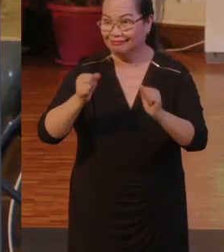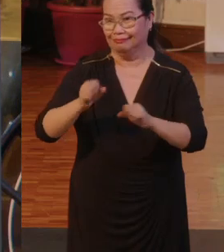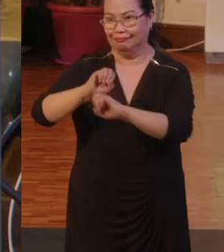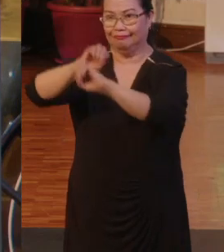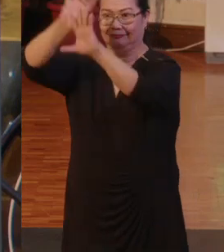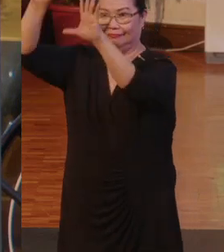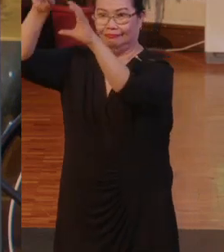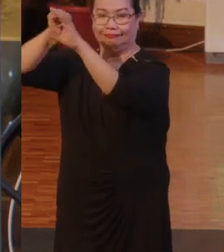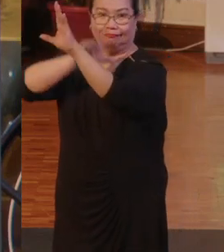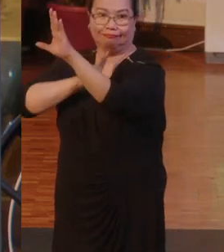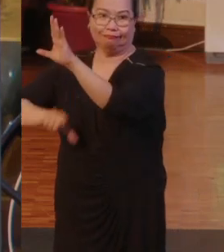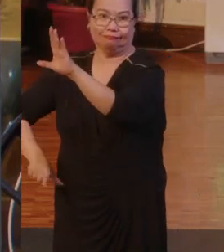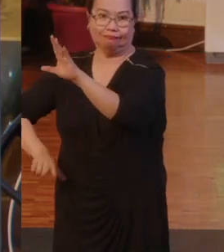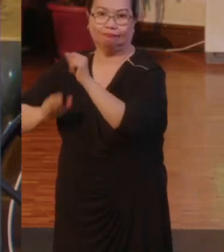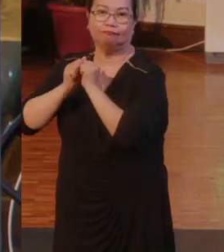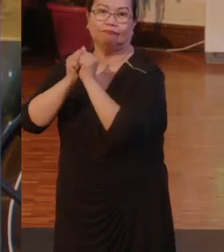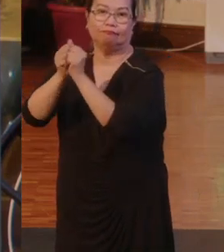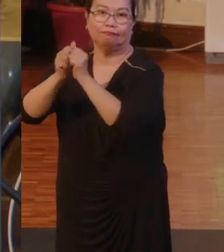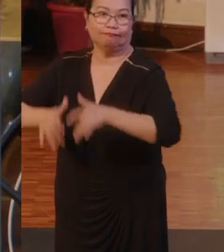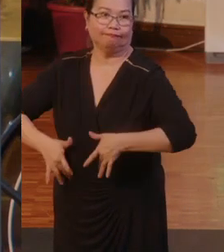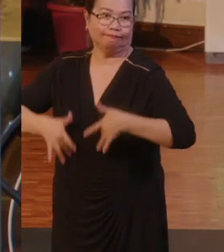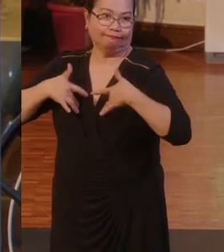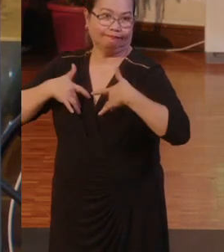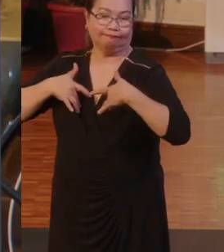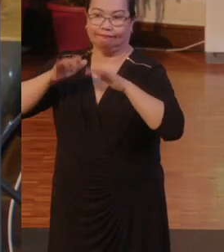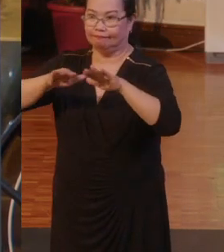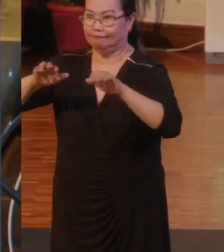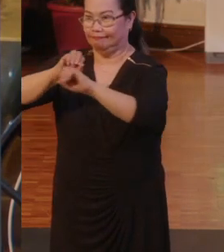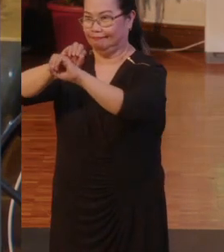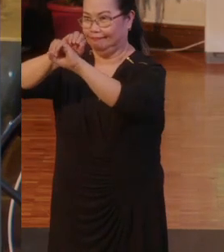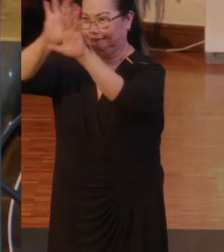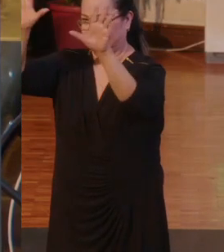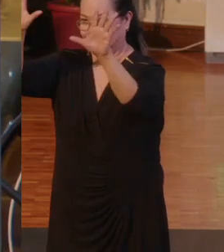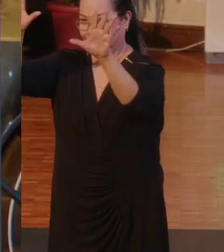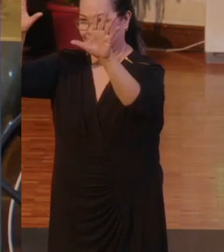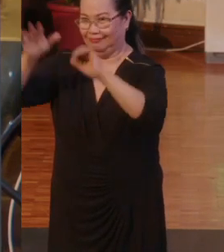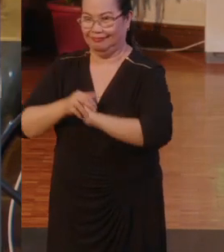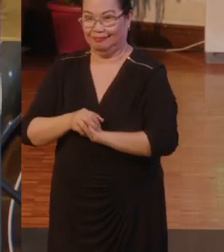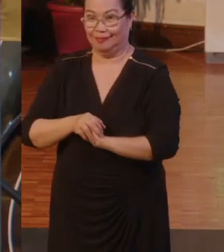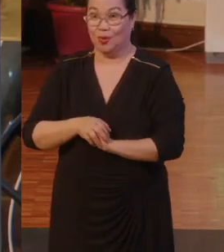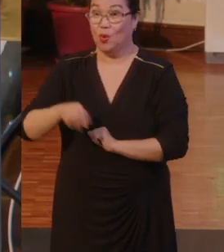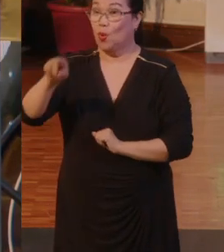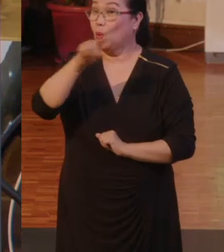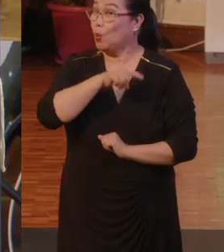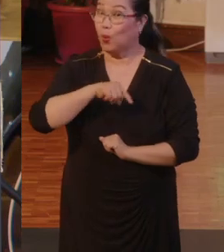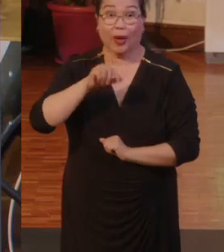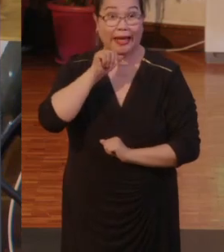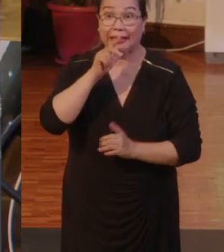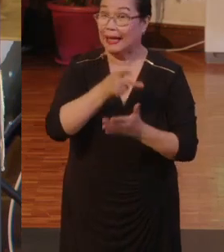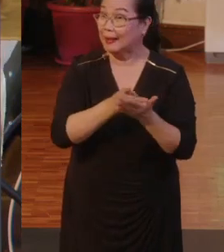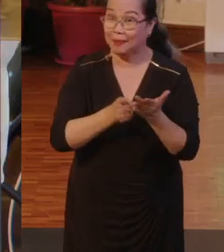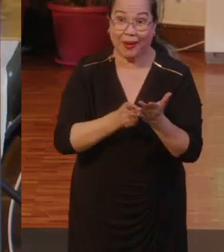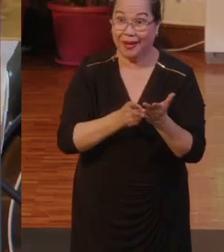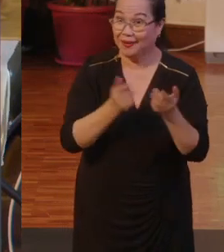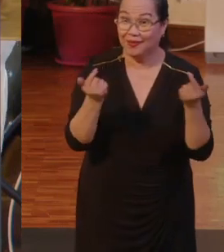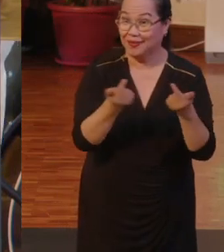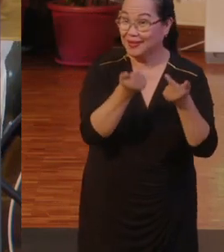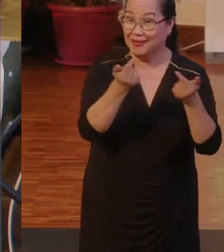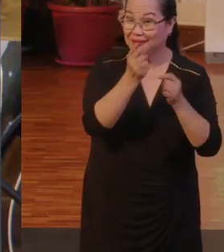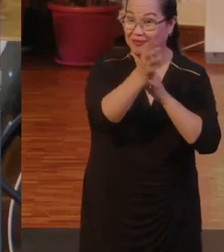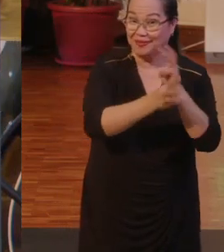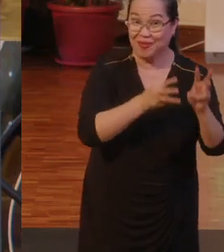no? "Now therefore," dahil sa katapatan ng Diyos, "now therefore," dahil binigyan na